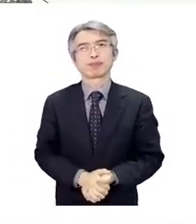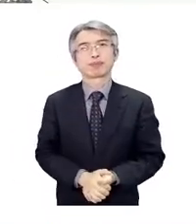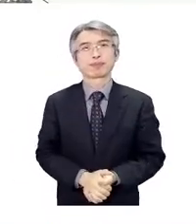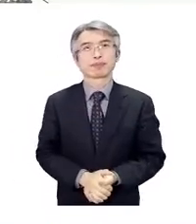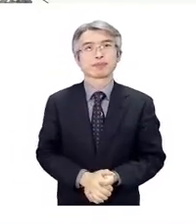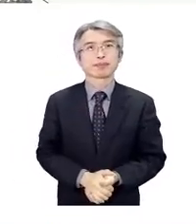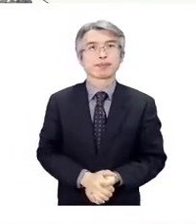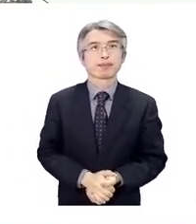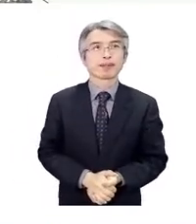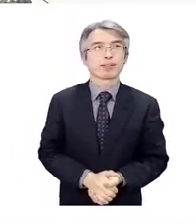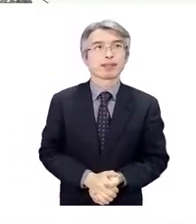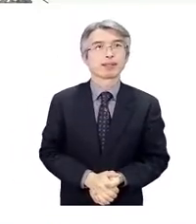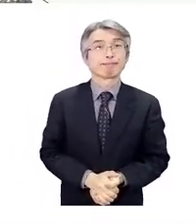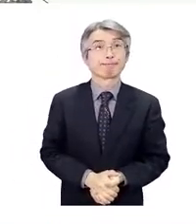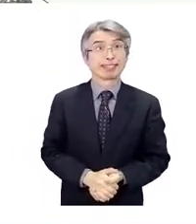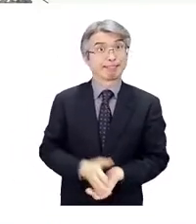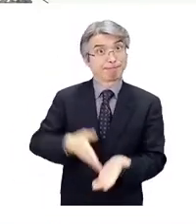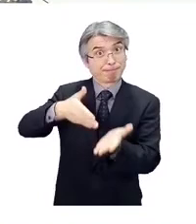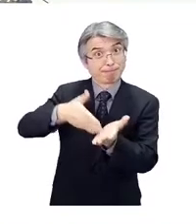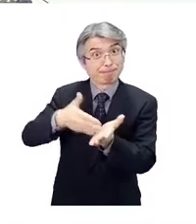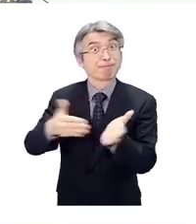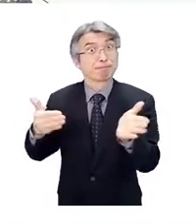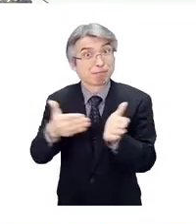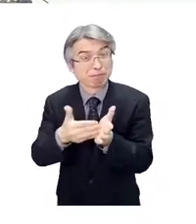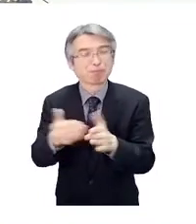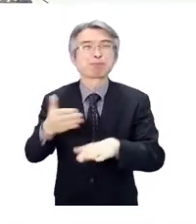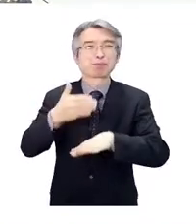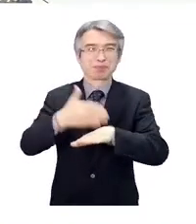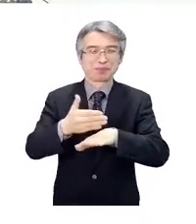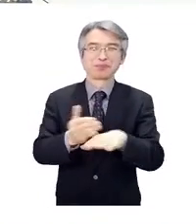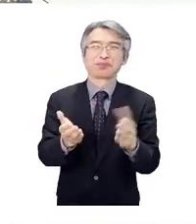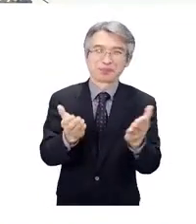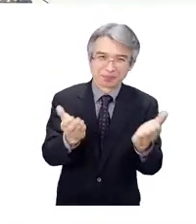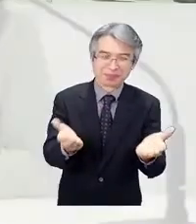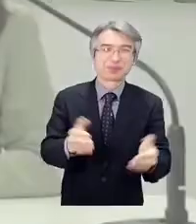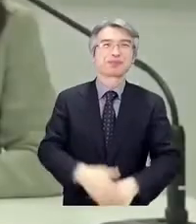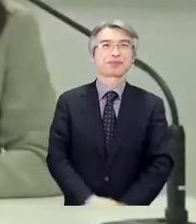우수 사례 발표를 여기서 마치겠습니다. 감사합니다.